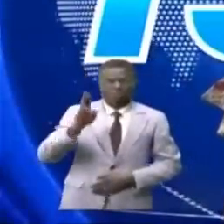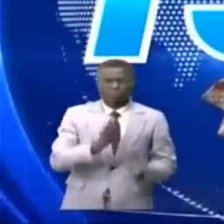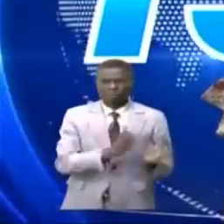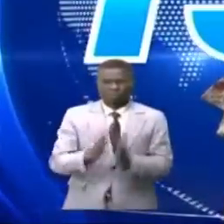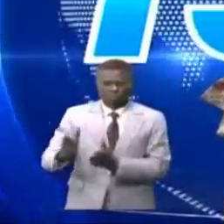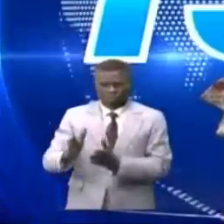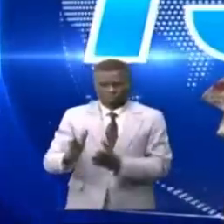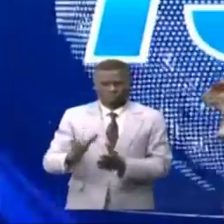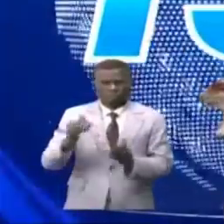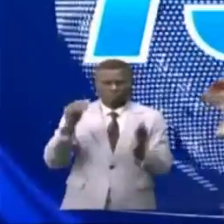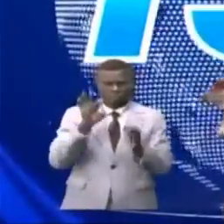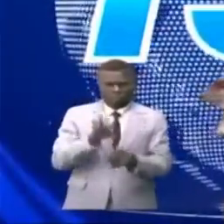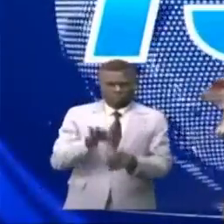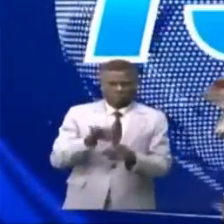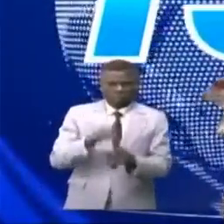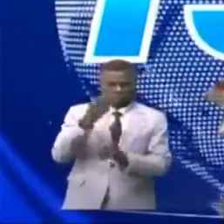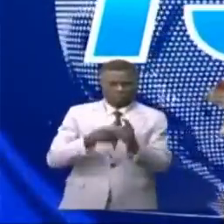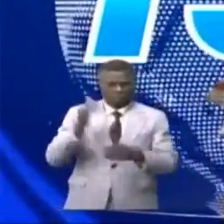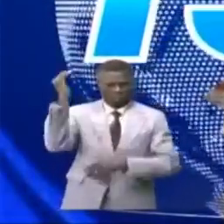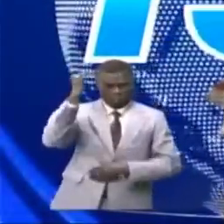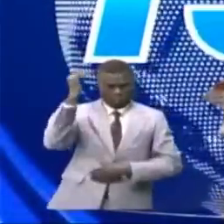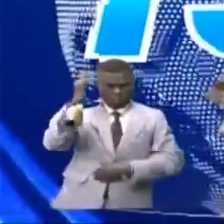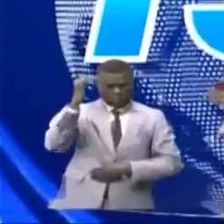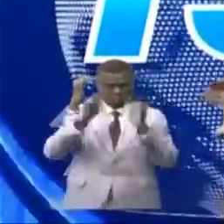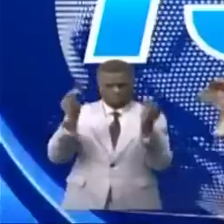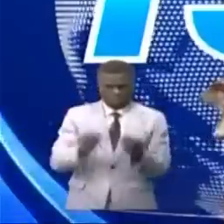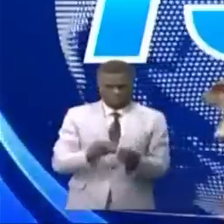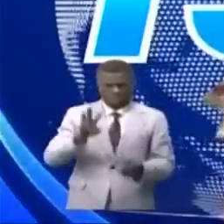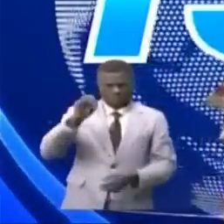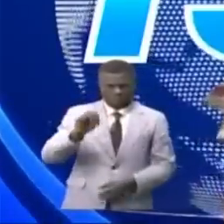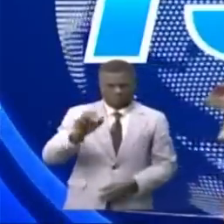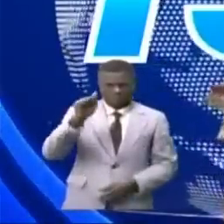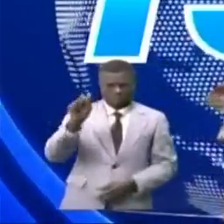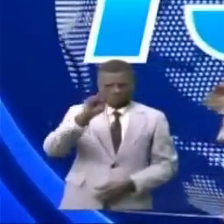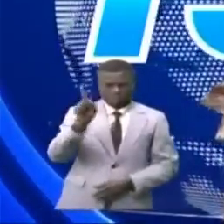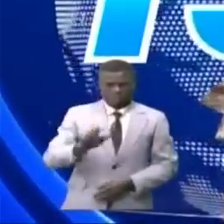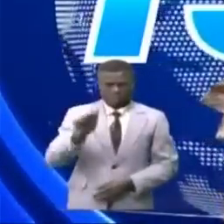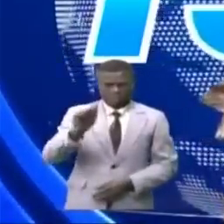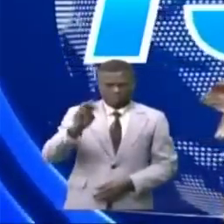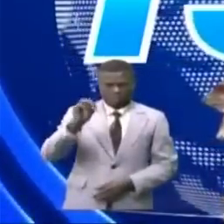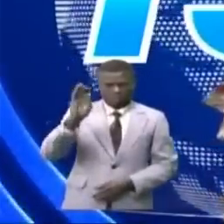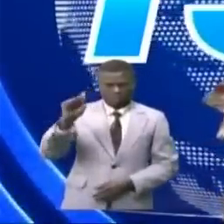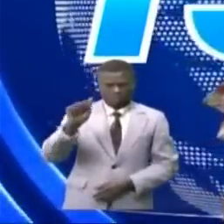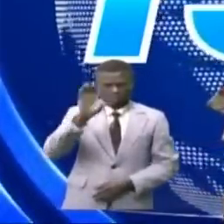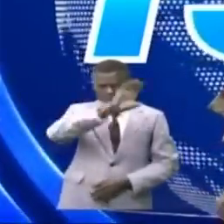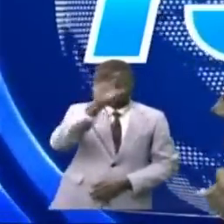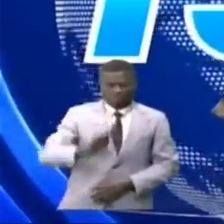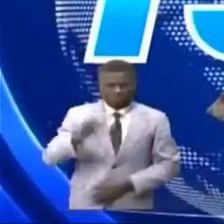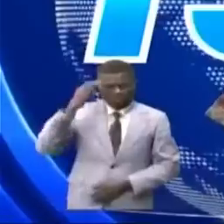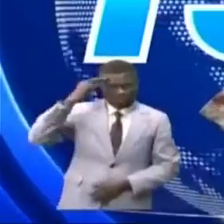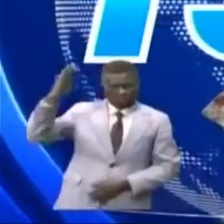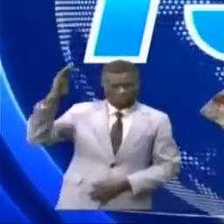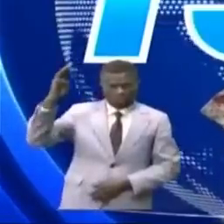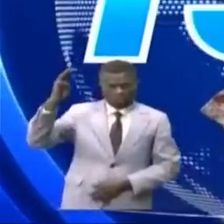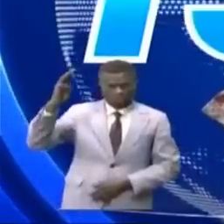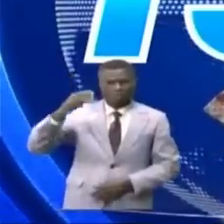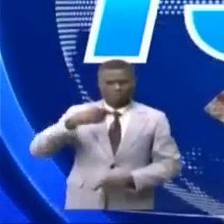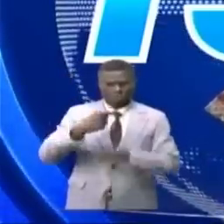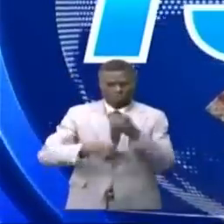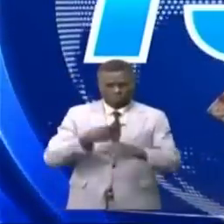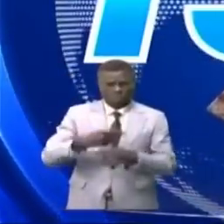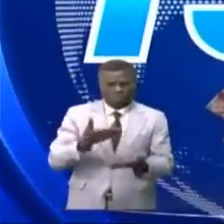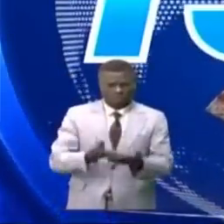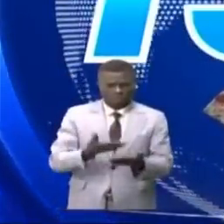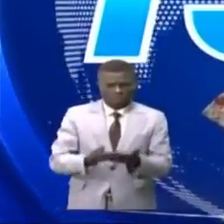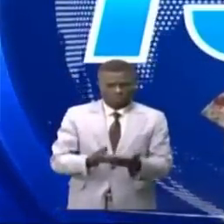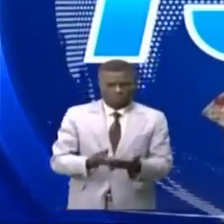des scrutins de décembre. La cellule Malamba de ce parti dans la commune de Mongafula a trouvé son porte-étendard.